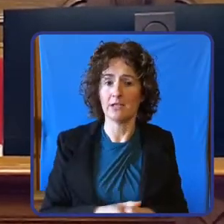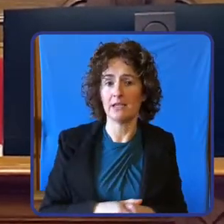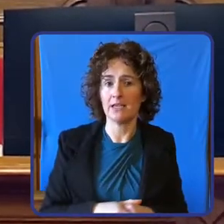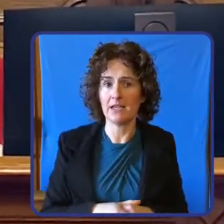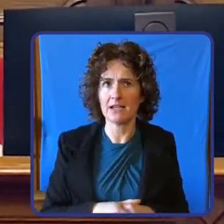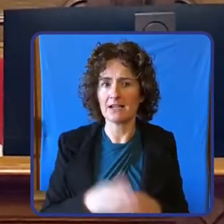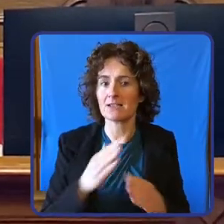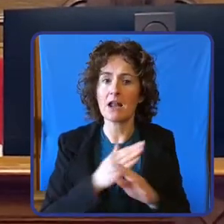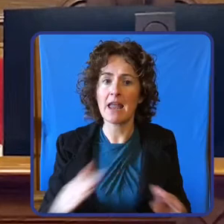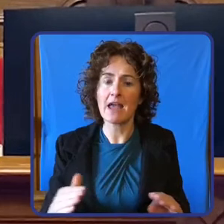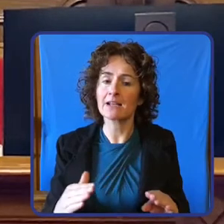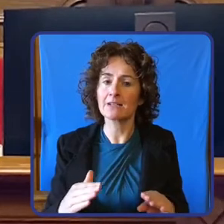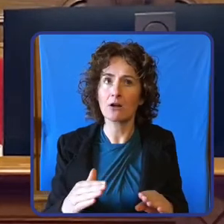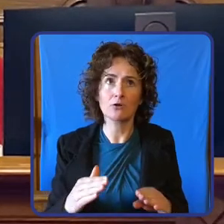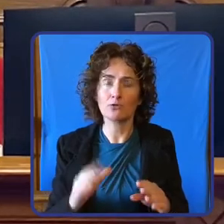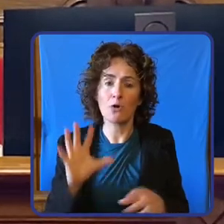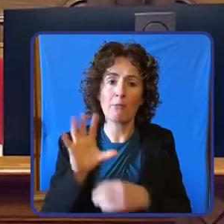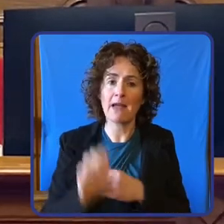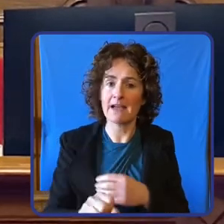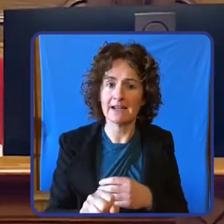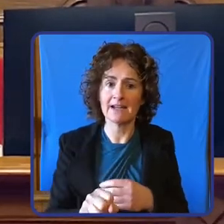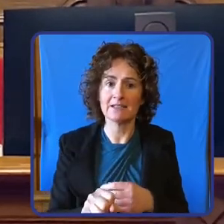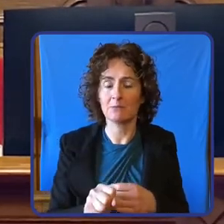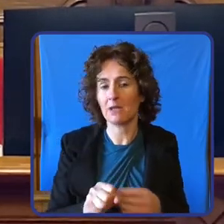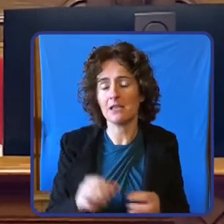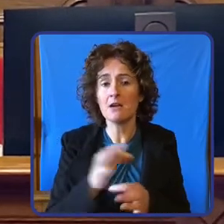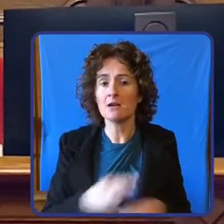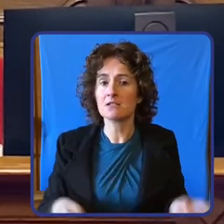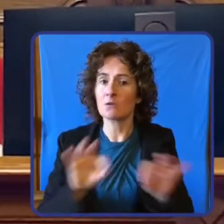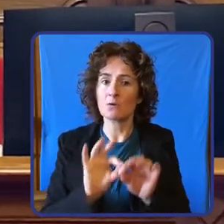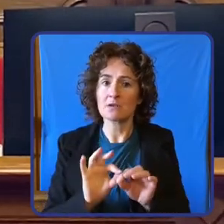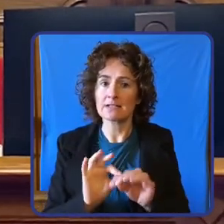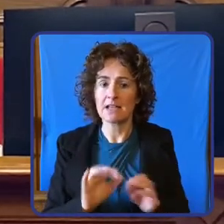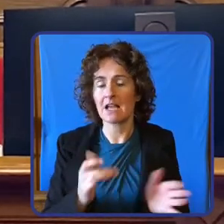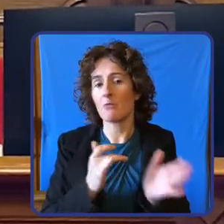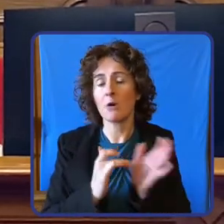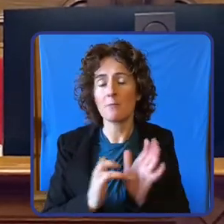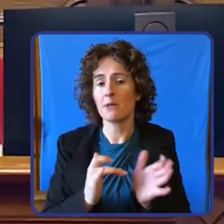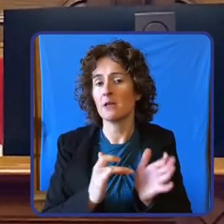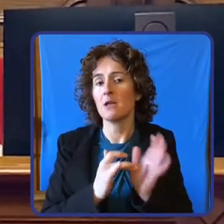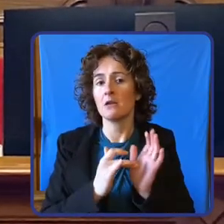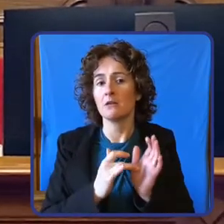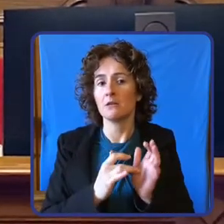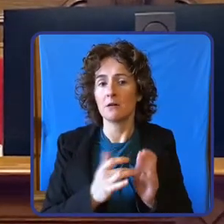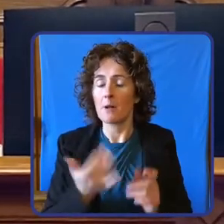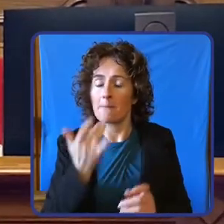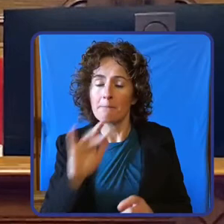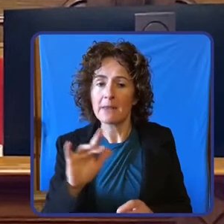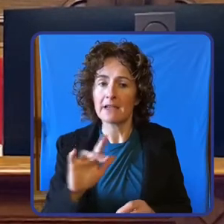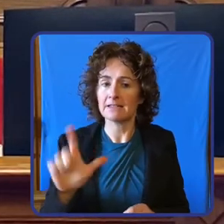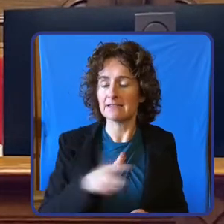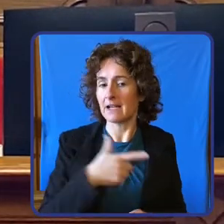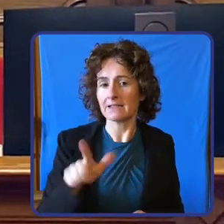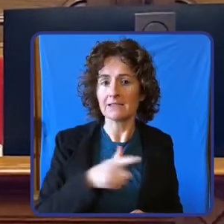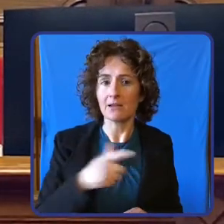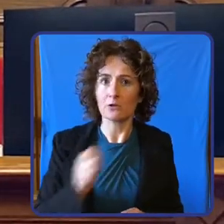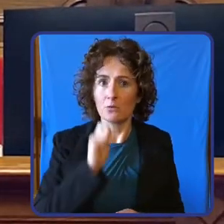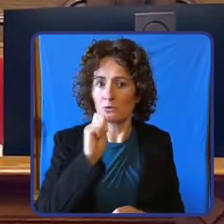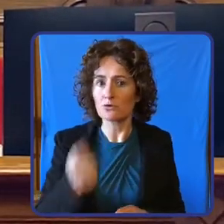egyik legnagyobb vívmány. Az országban példátlanul sikeres. Ez a lakosoknak városkártyával ingyenes,